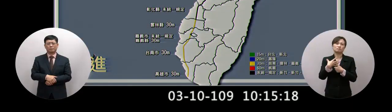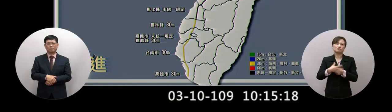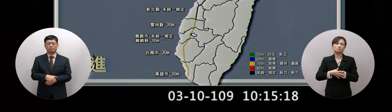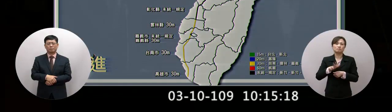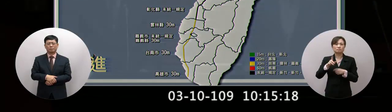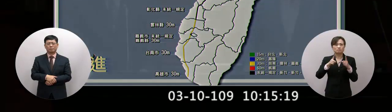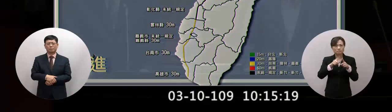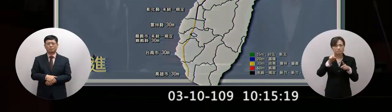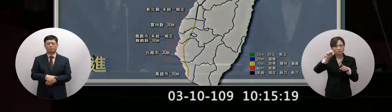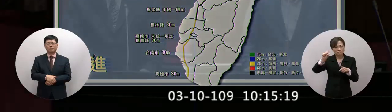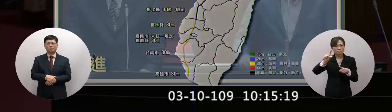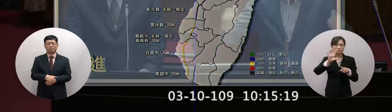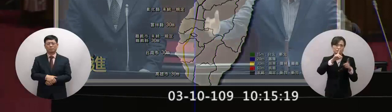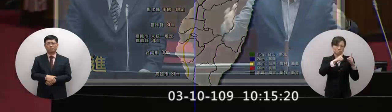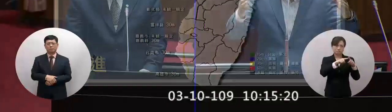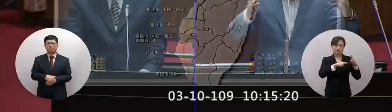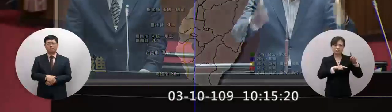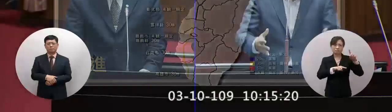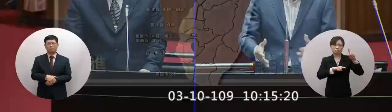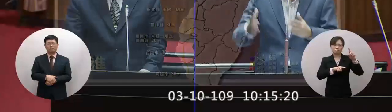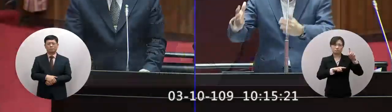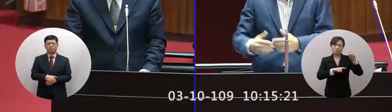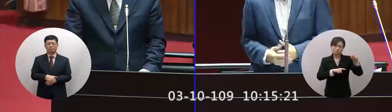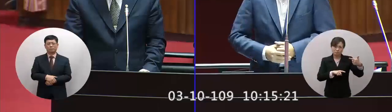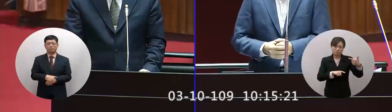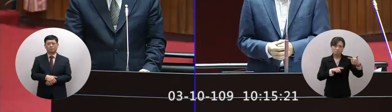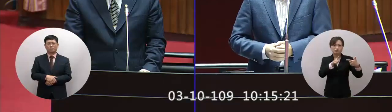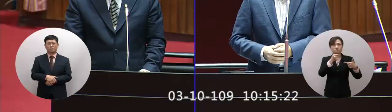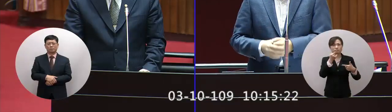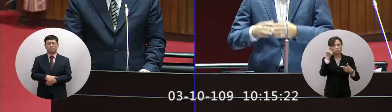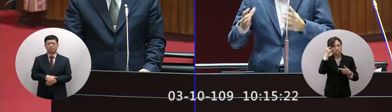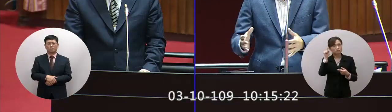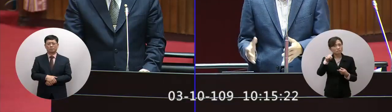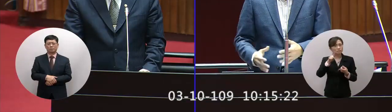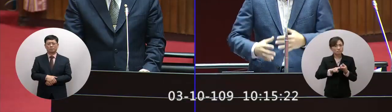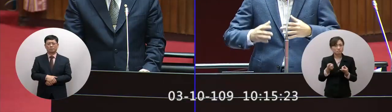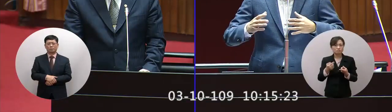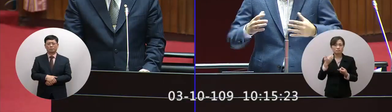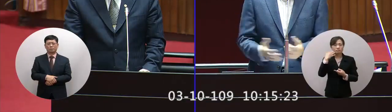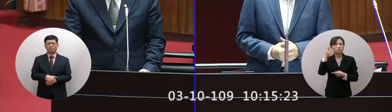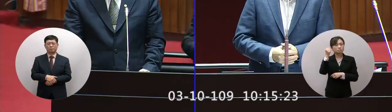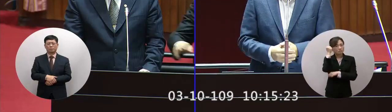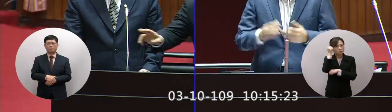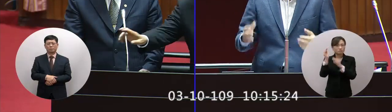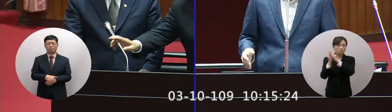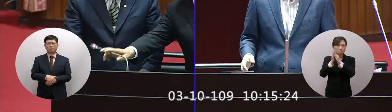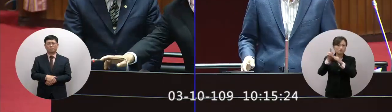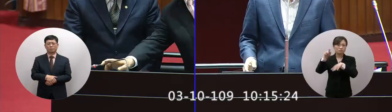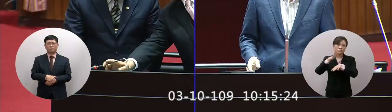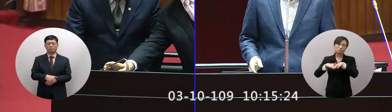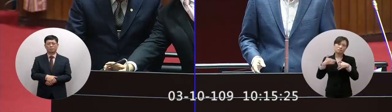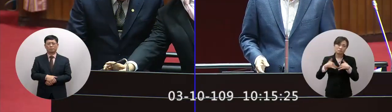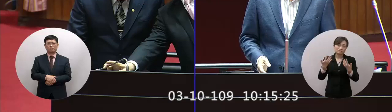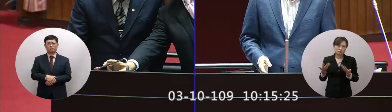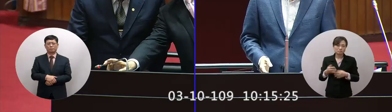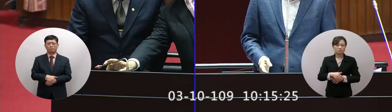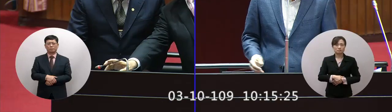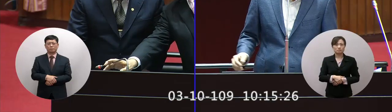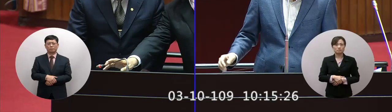十五人六十合不合理？你如果住在那里面45米的时候，在桃园的话，你会不会开心？就这样而已。